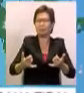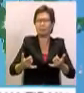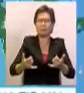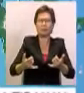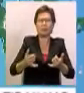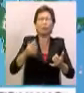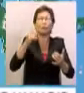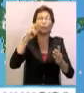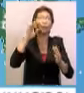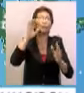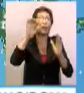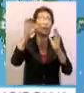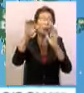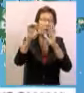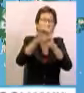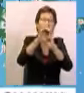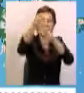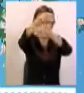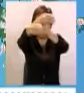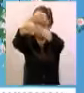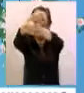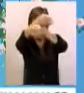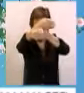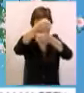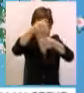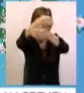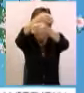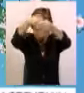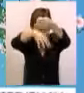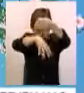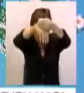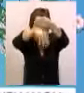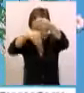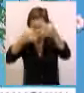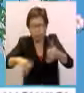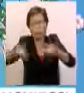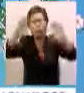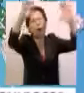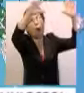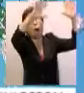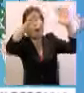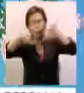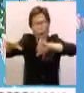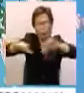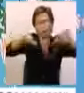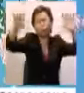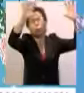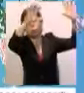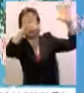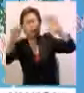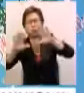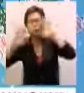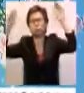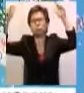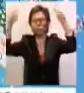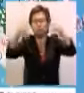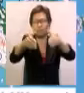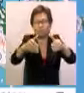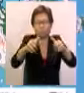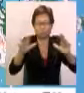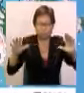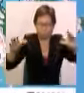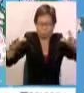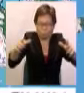melalui paparan imej satelit, di mana pada ketika ini diperhatikan kelompok awan aktif kini lebih tertumpu